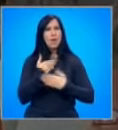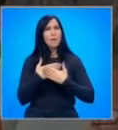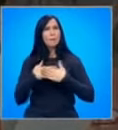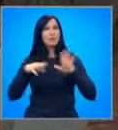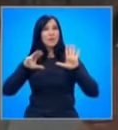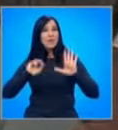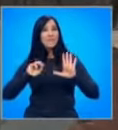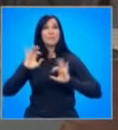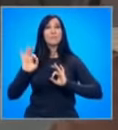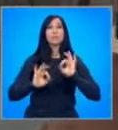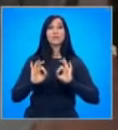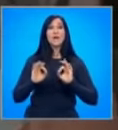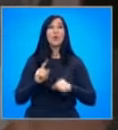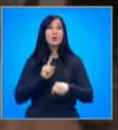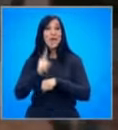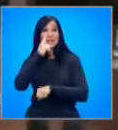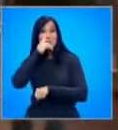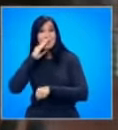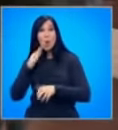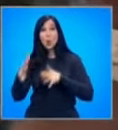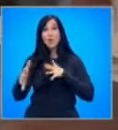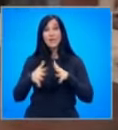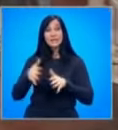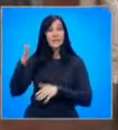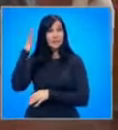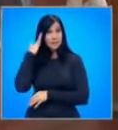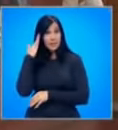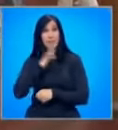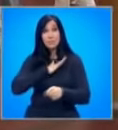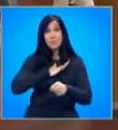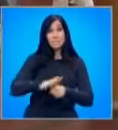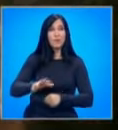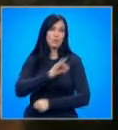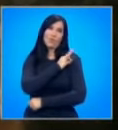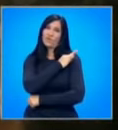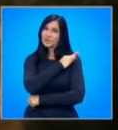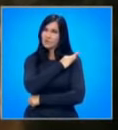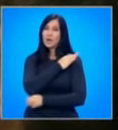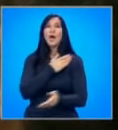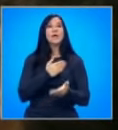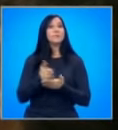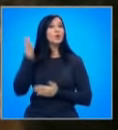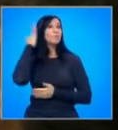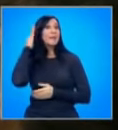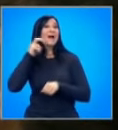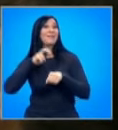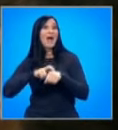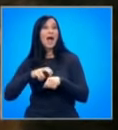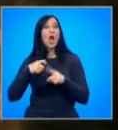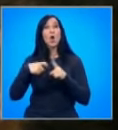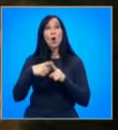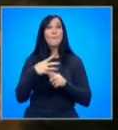Близо 90% от 11-милионното население на страната са напълно вакцинирани. Според премиера Дакро,